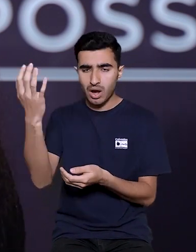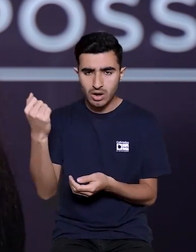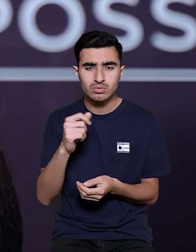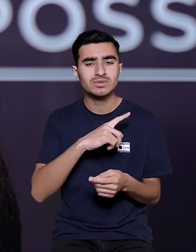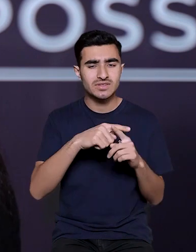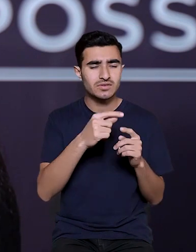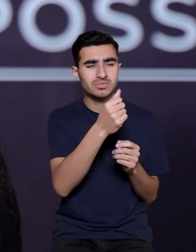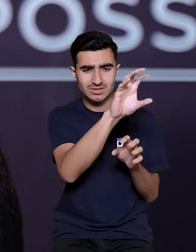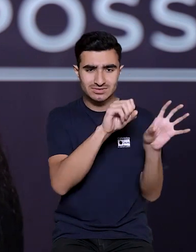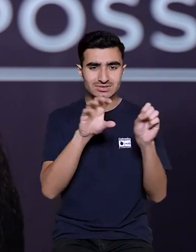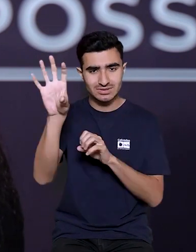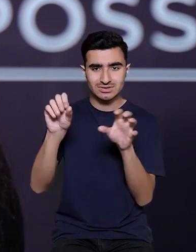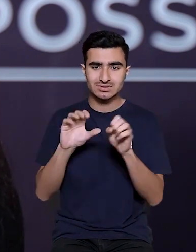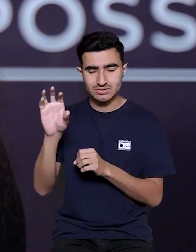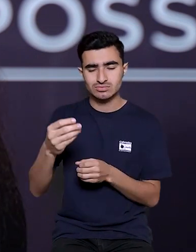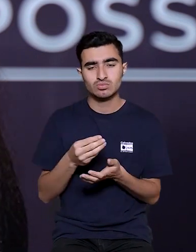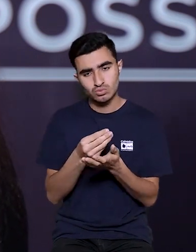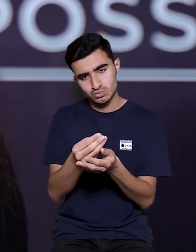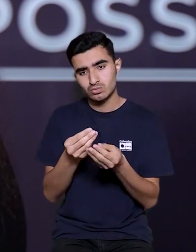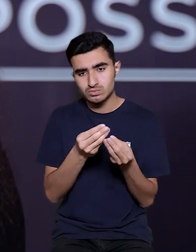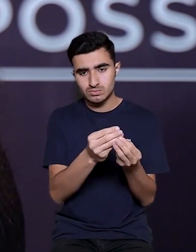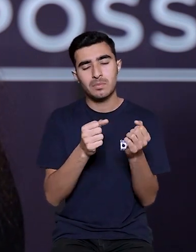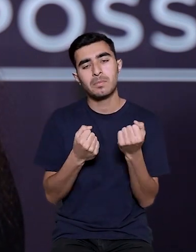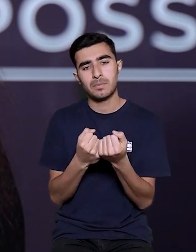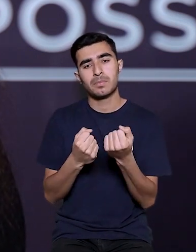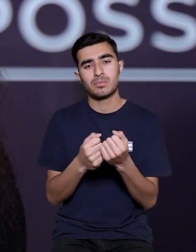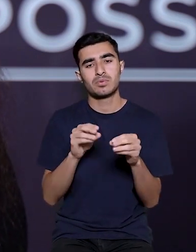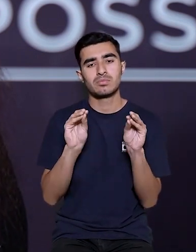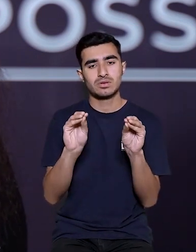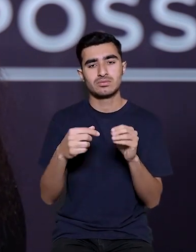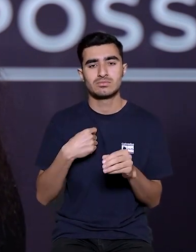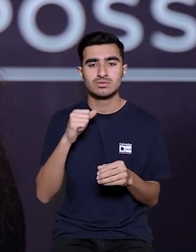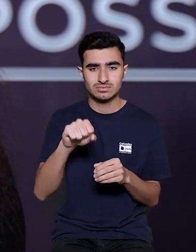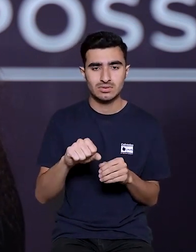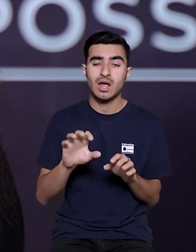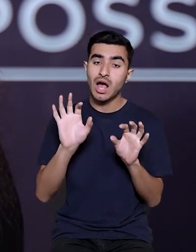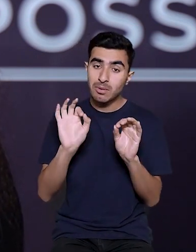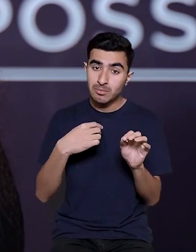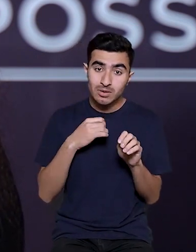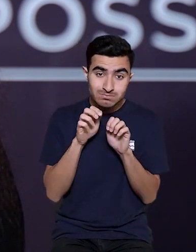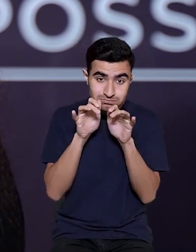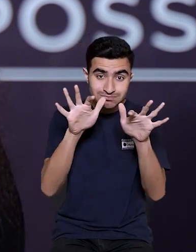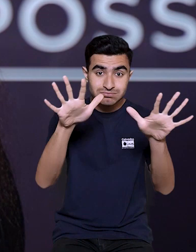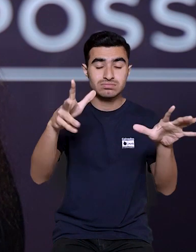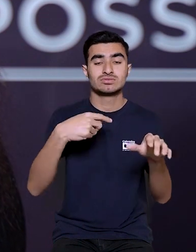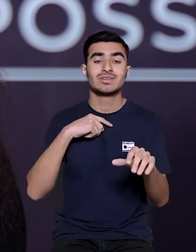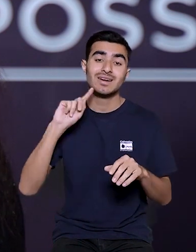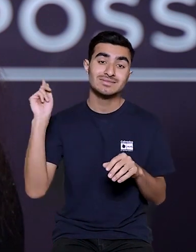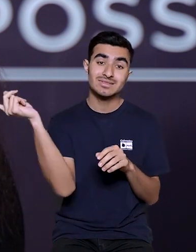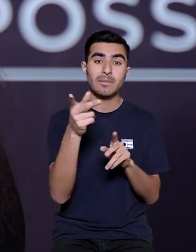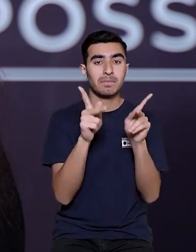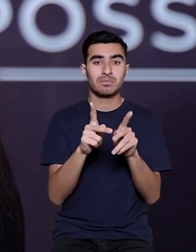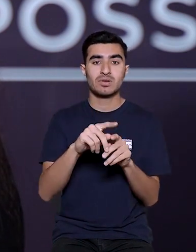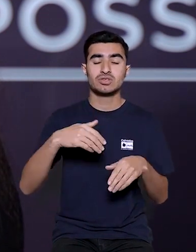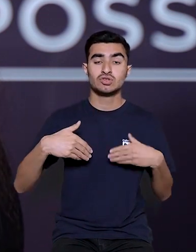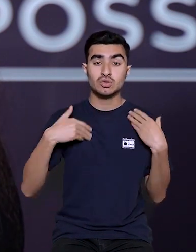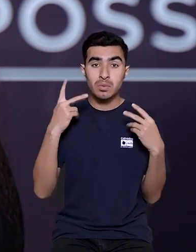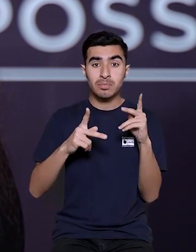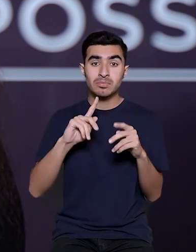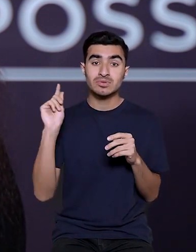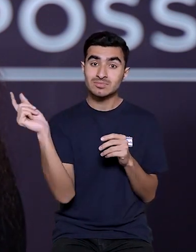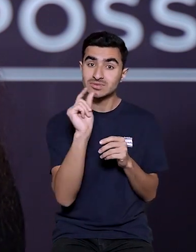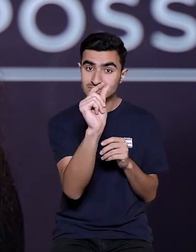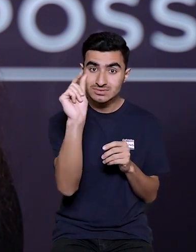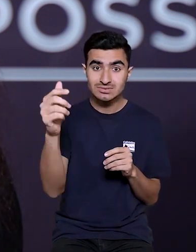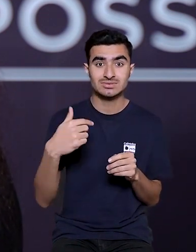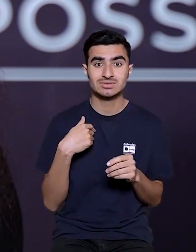मांगूं, इनकी मदद ज़रूर कर दूं। यही मेरा पैगाम आएगा आगे जाने वाली नस्लों के लिए, आज के जवान नस्लों के